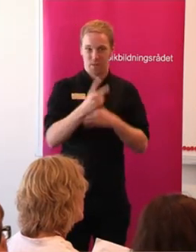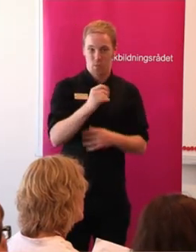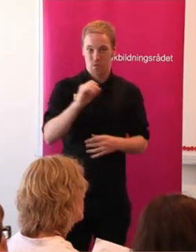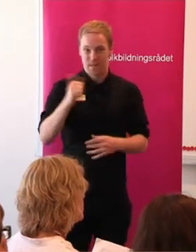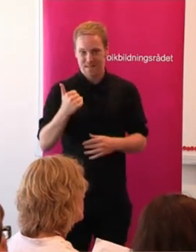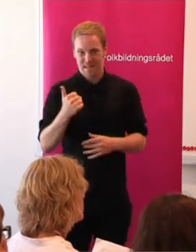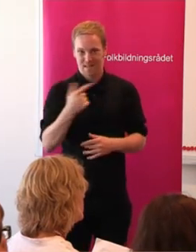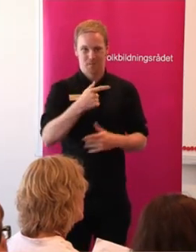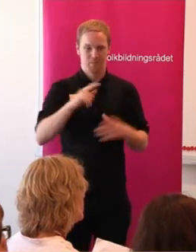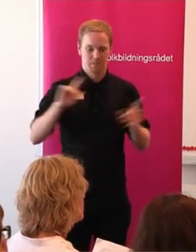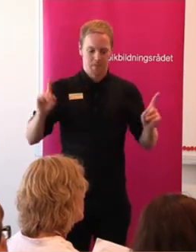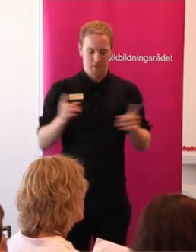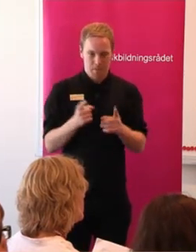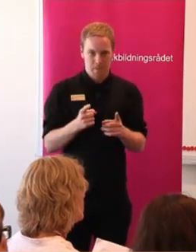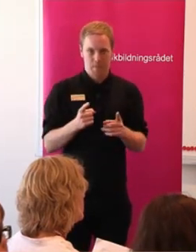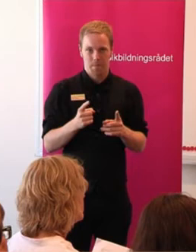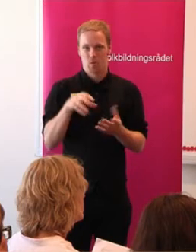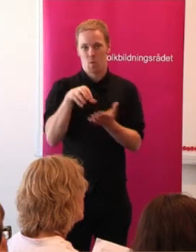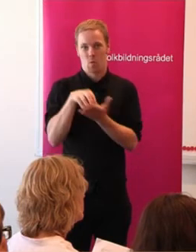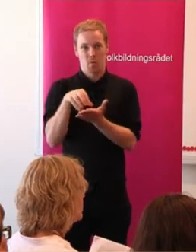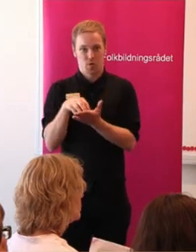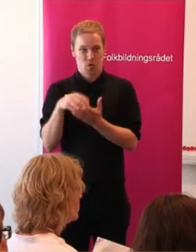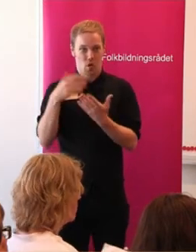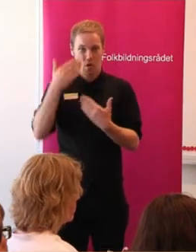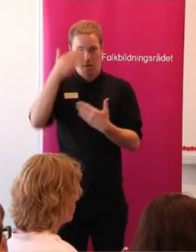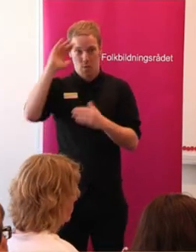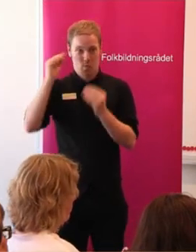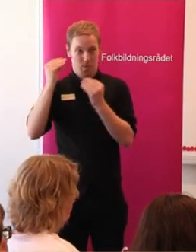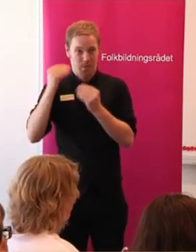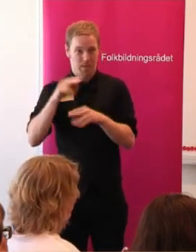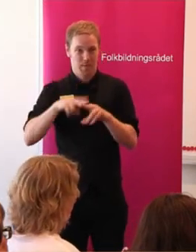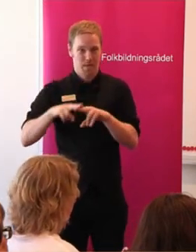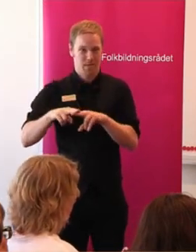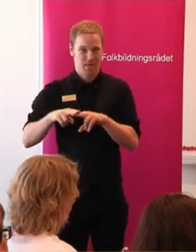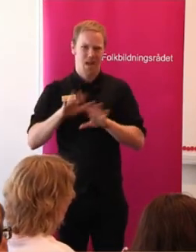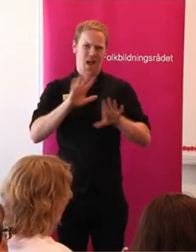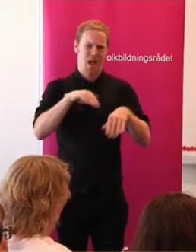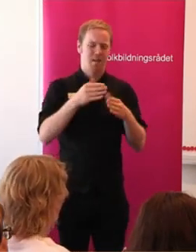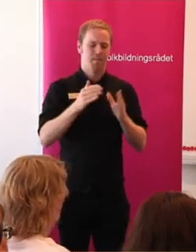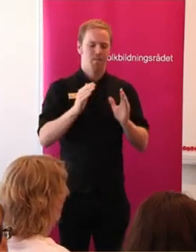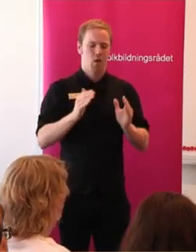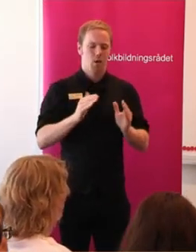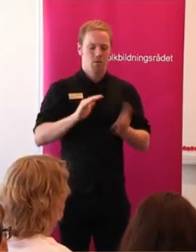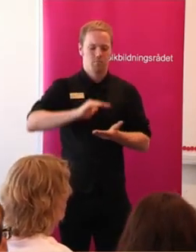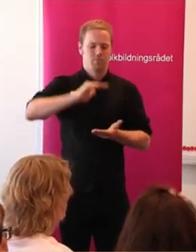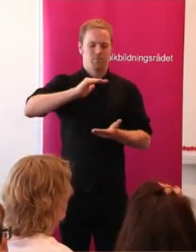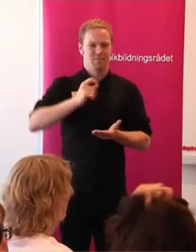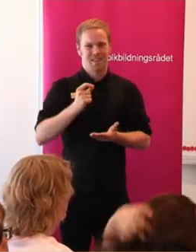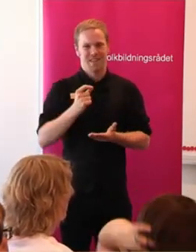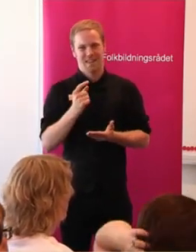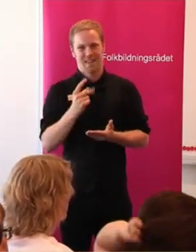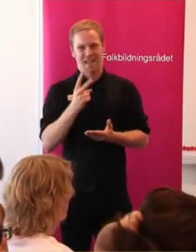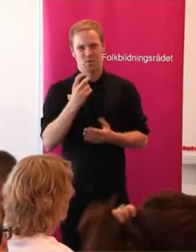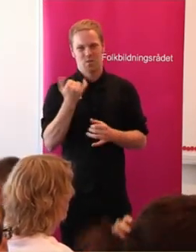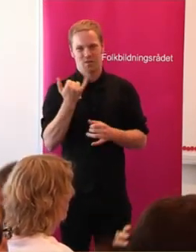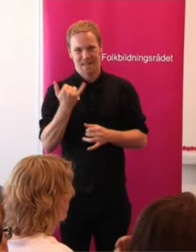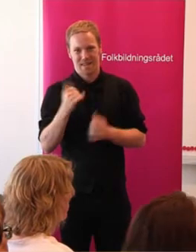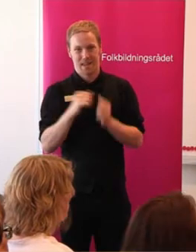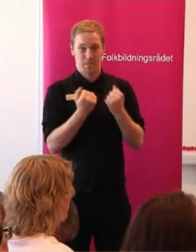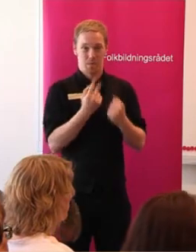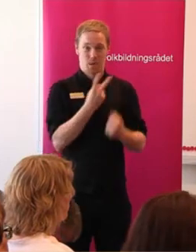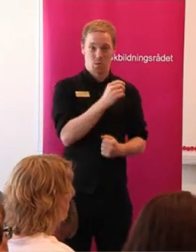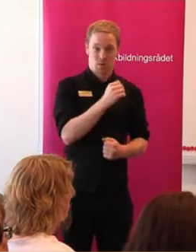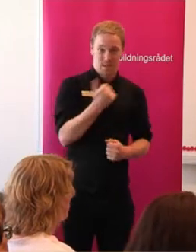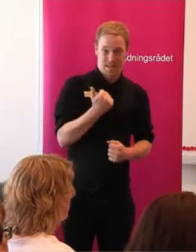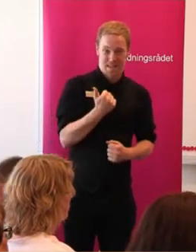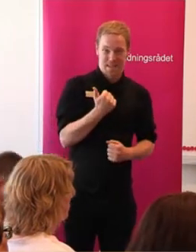kommunala utbildningsplatserna, så på komvux. Nu har man tillfört några 2010, vilket förvisso är bra, men vi är fortfarande inte den nivån vi hade 2006,